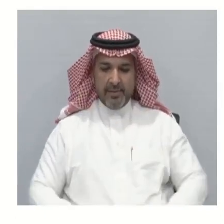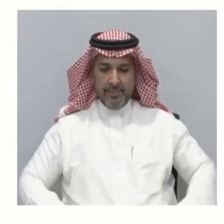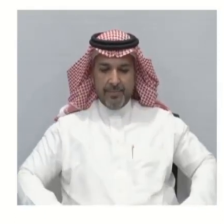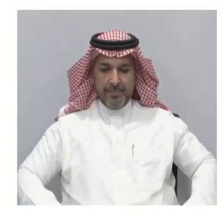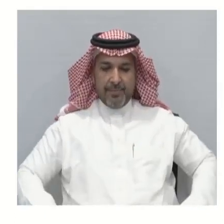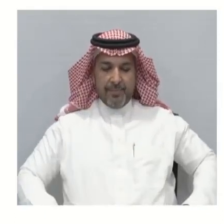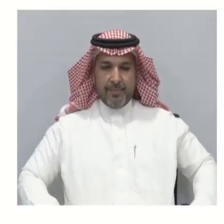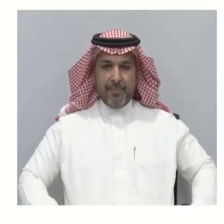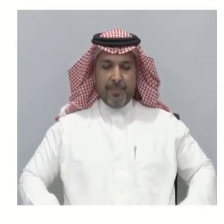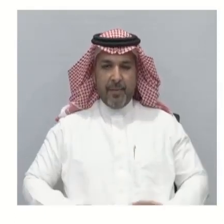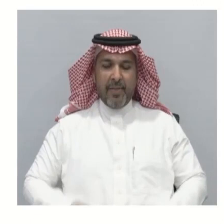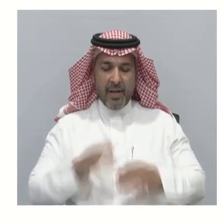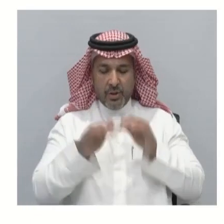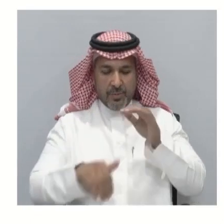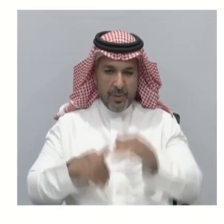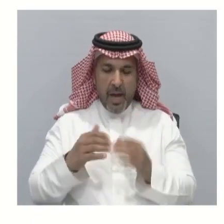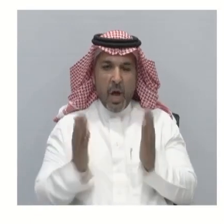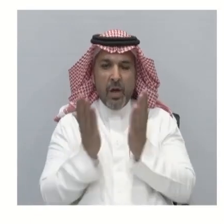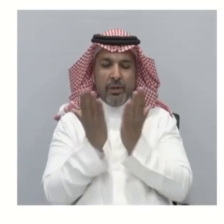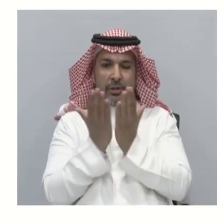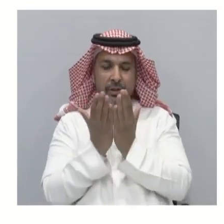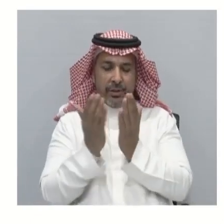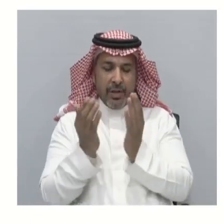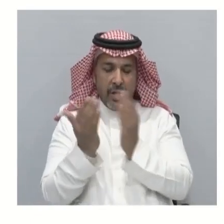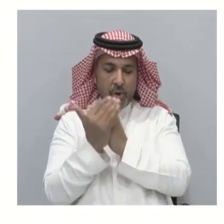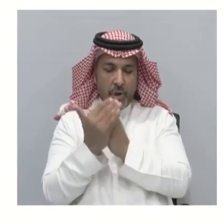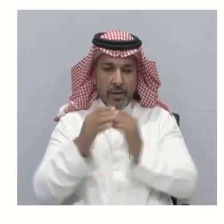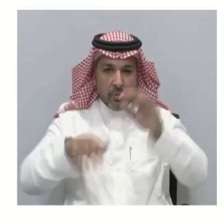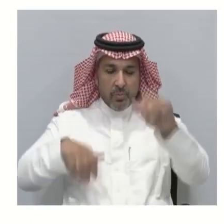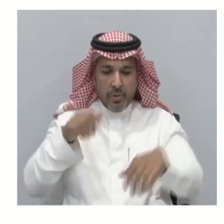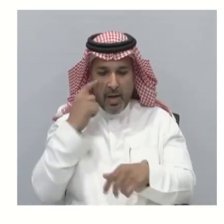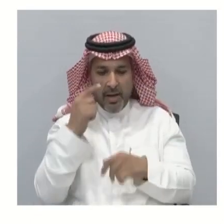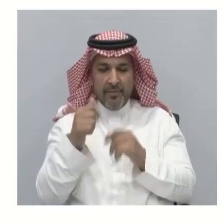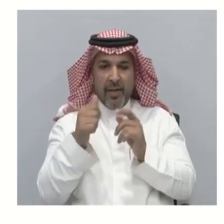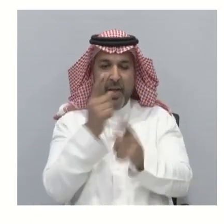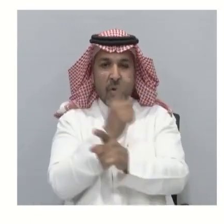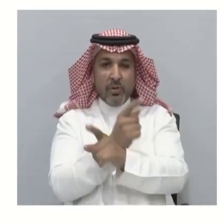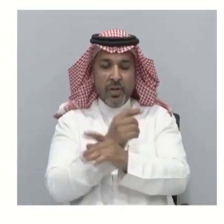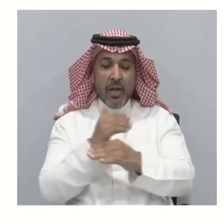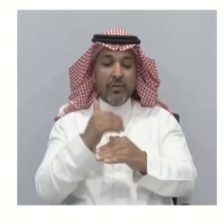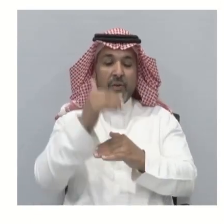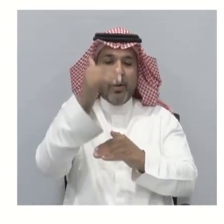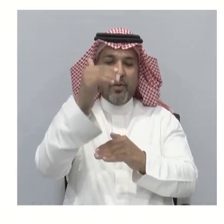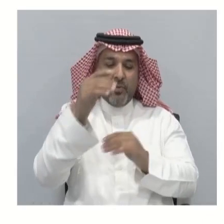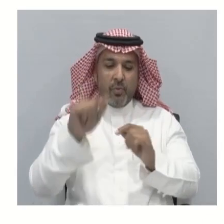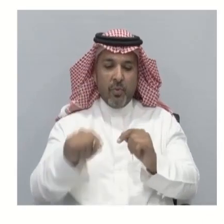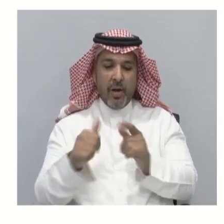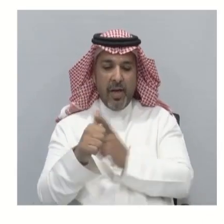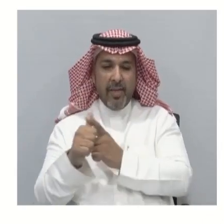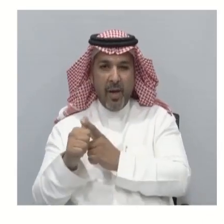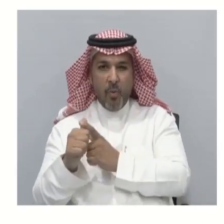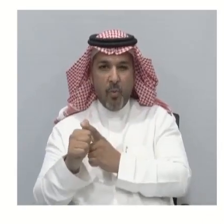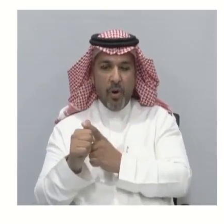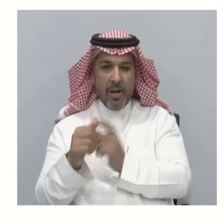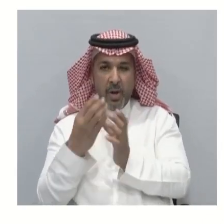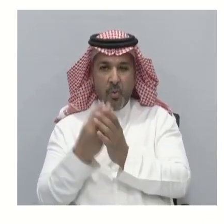عندي هنا هو دور شخص في خطر ليتمكن المتدرب الاول والثاني من